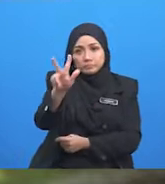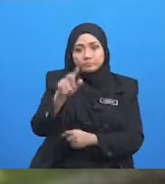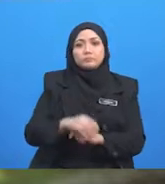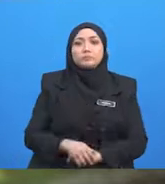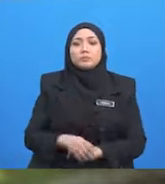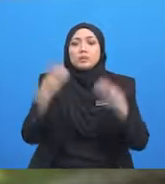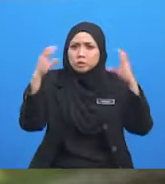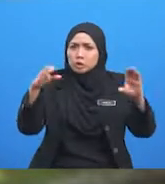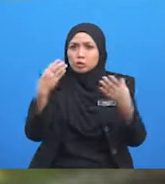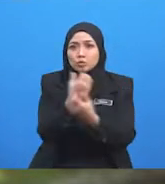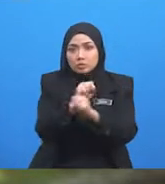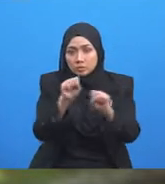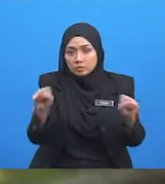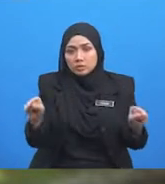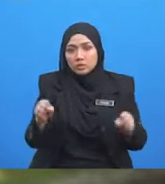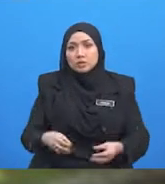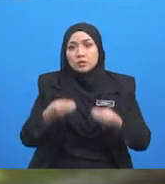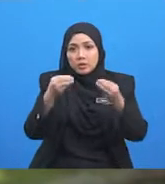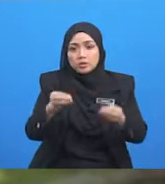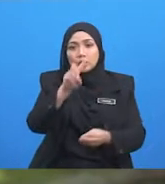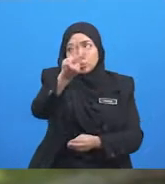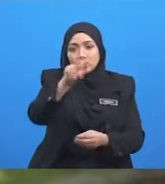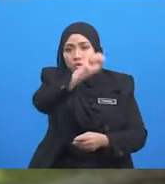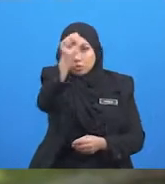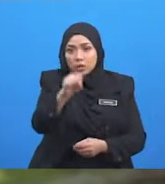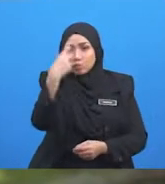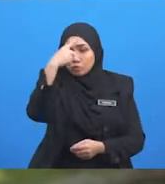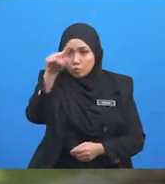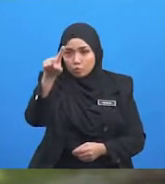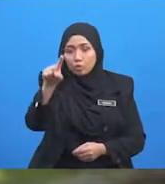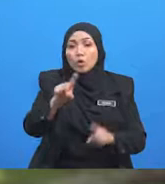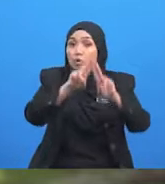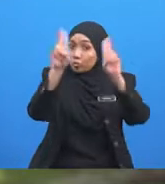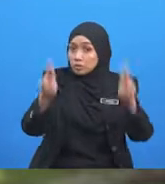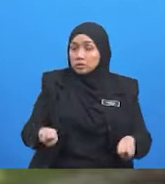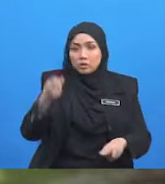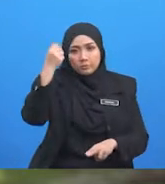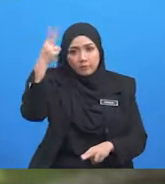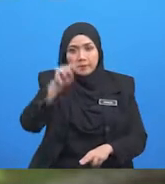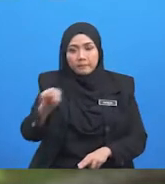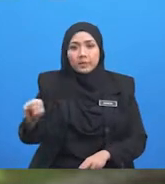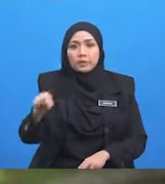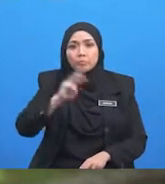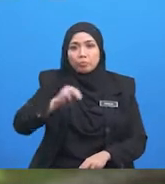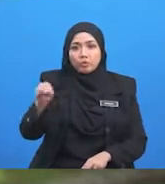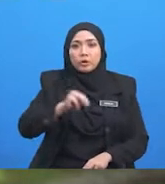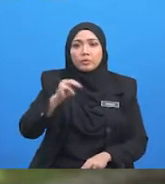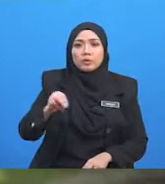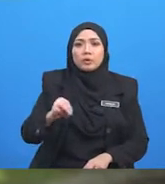telah sediakan 2 soalan untuk menguji kefahaman murid-murid terhadap